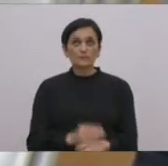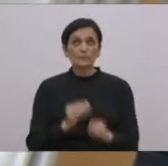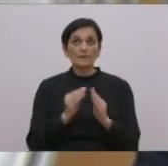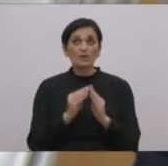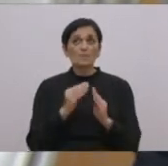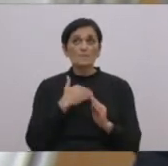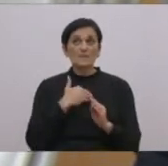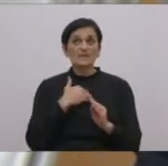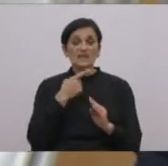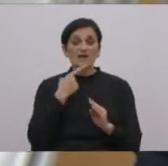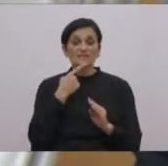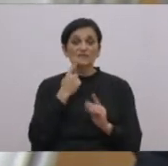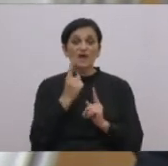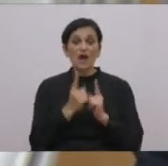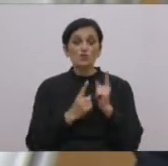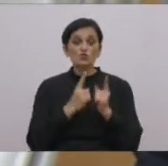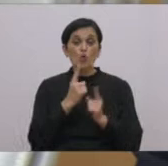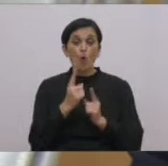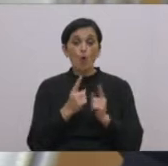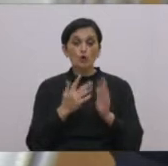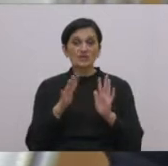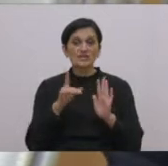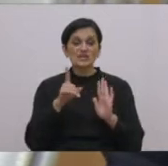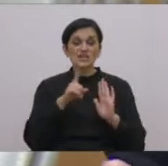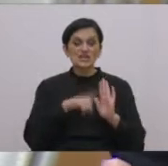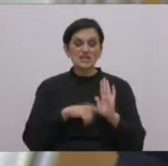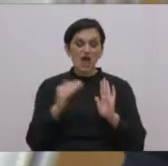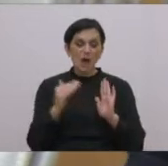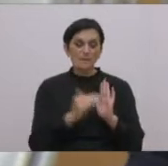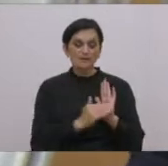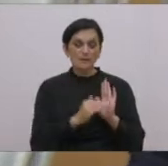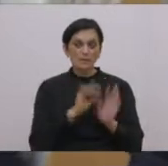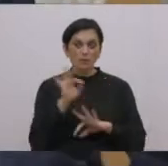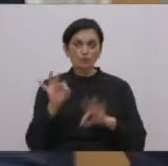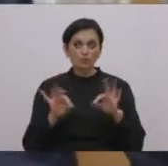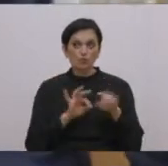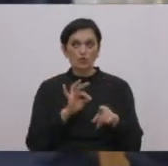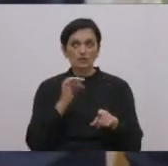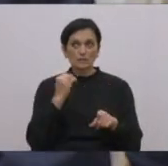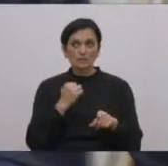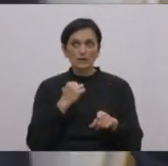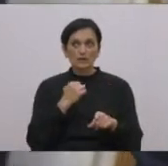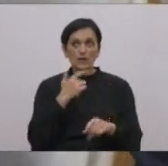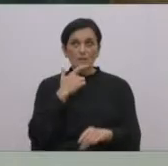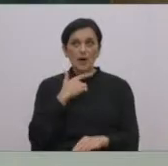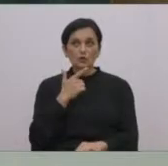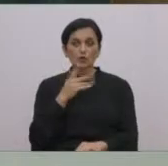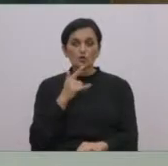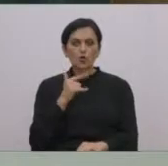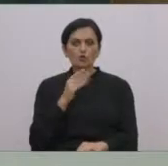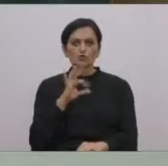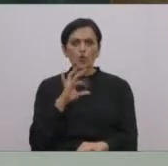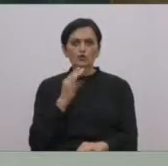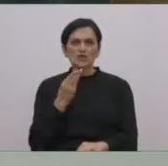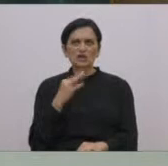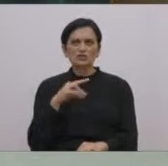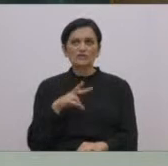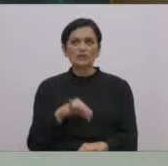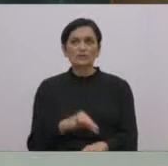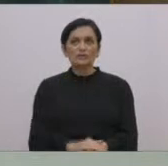s-a sakit, s-a sakit, s-a sakit, s-a sakit, s-a sakit, s-a sakit, s-a sakit, s-a sakit, s-a sakit, s-a sakit, s-a sakit, s-a